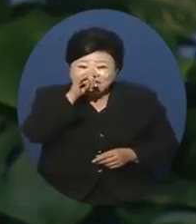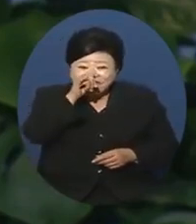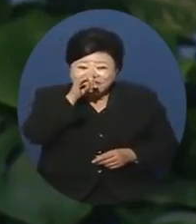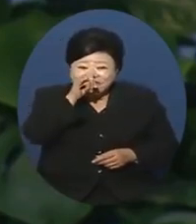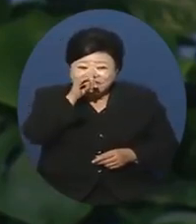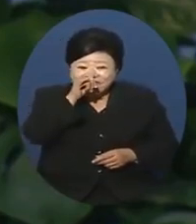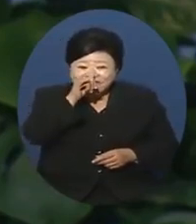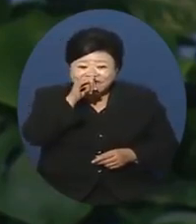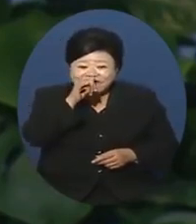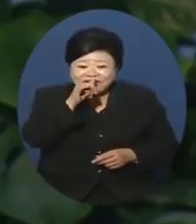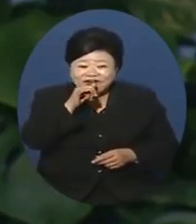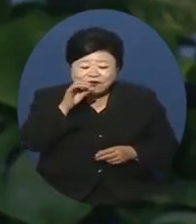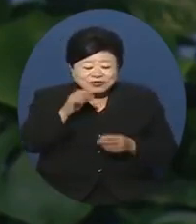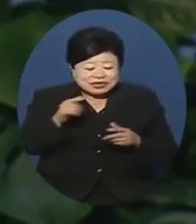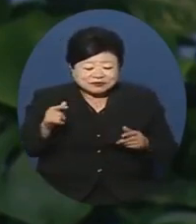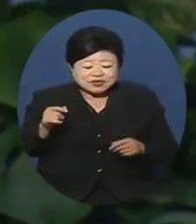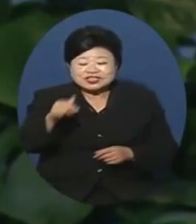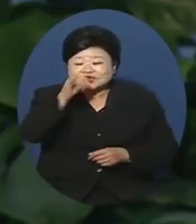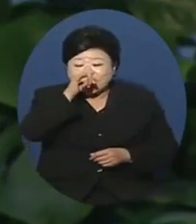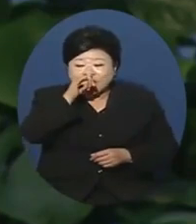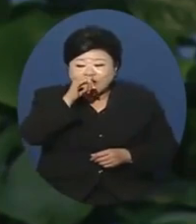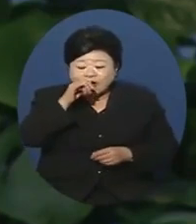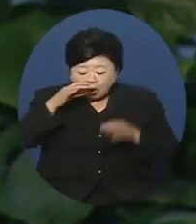안 보면 있고